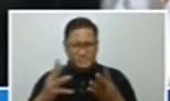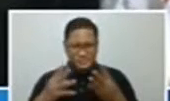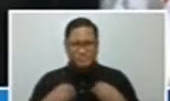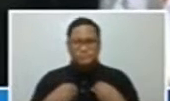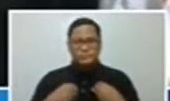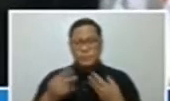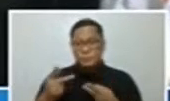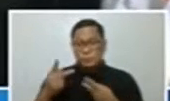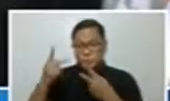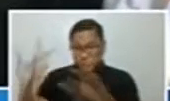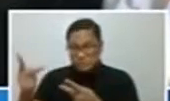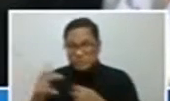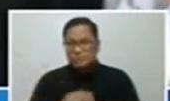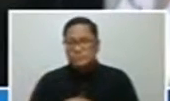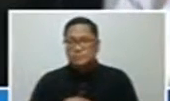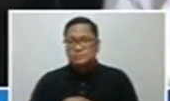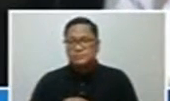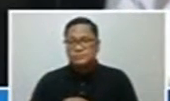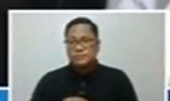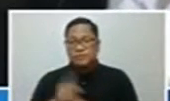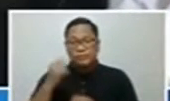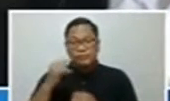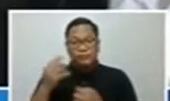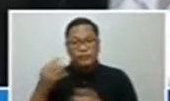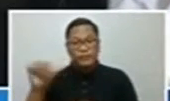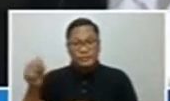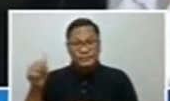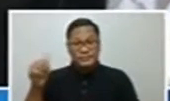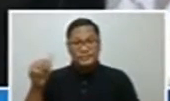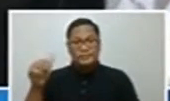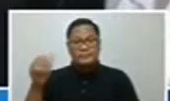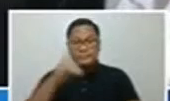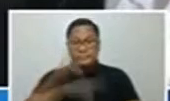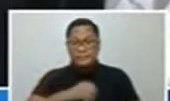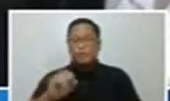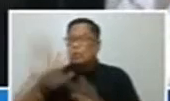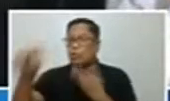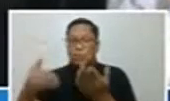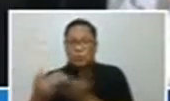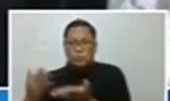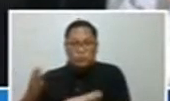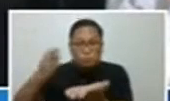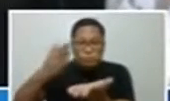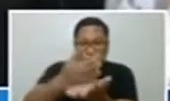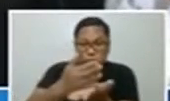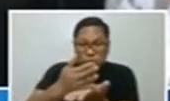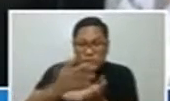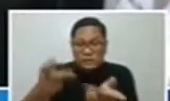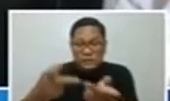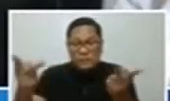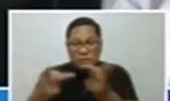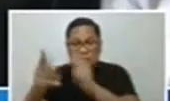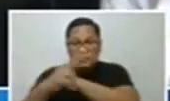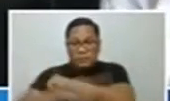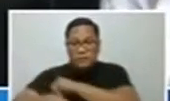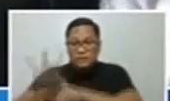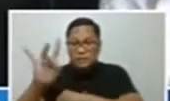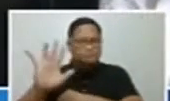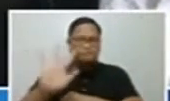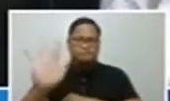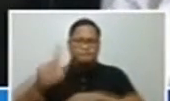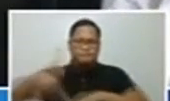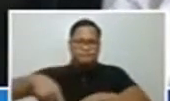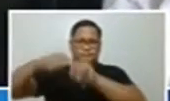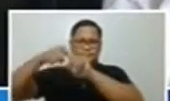ng naitatalang kaso ng COVID-19 sa Cebu City nitong June 23, pansamantalang sinuspindi muna